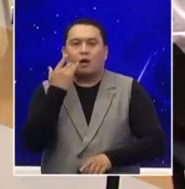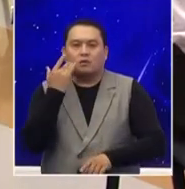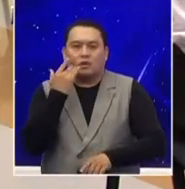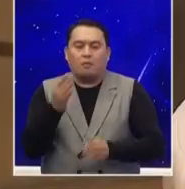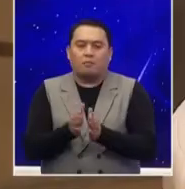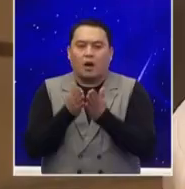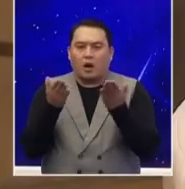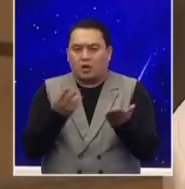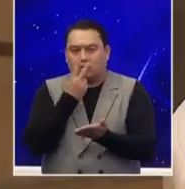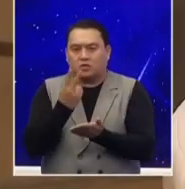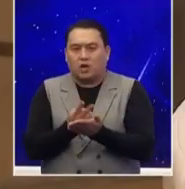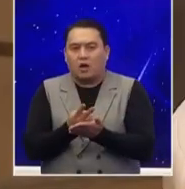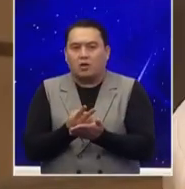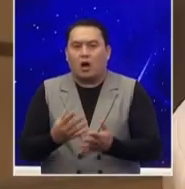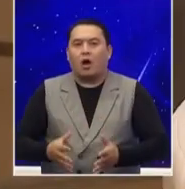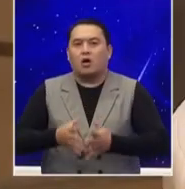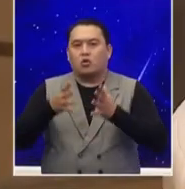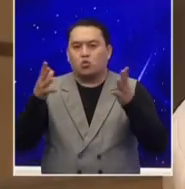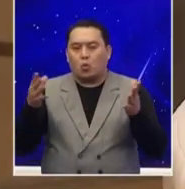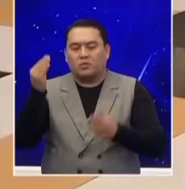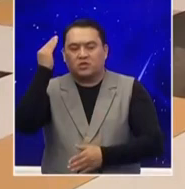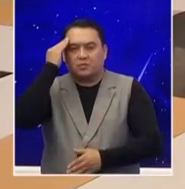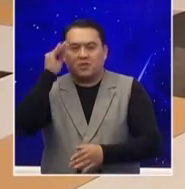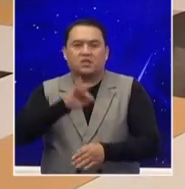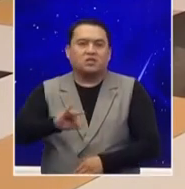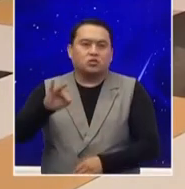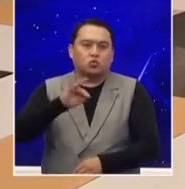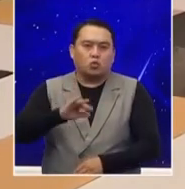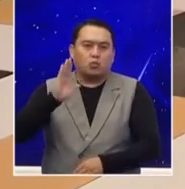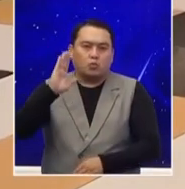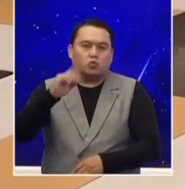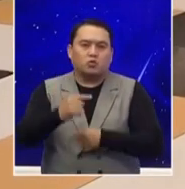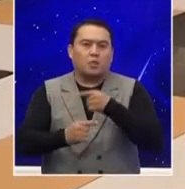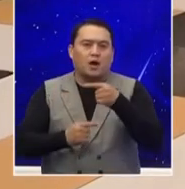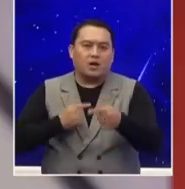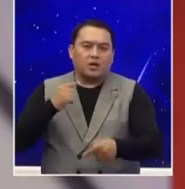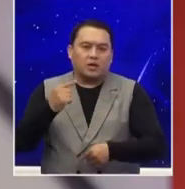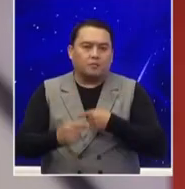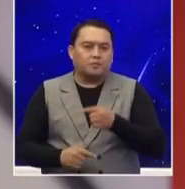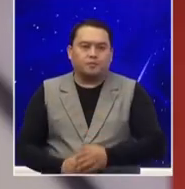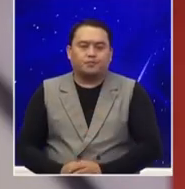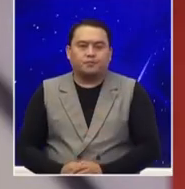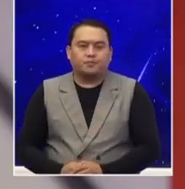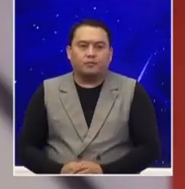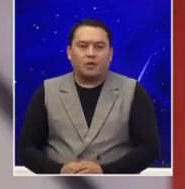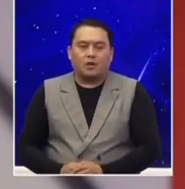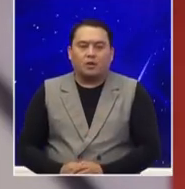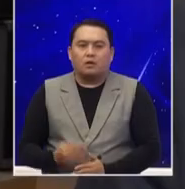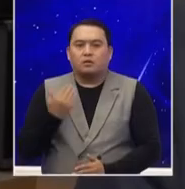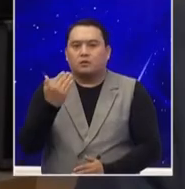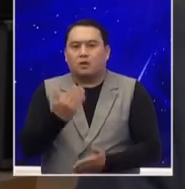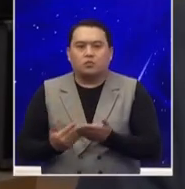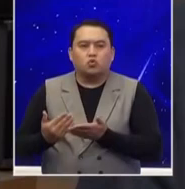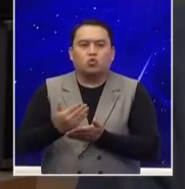книги и и издание имеет огромное значение для истории и будущих поколений там собрано все о войне